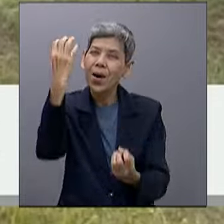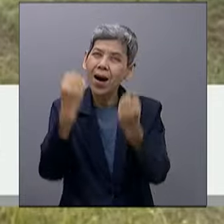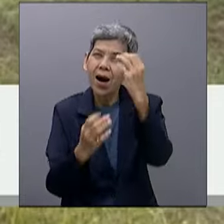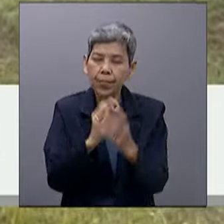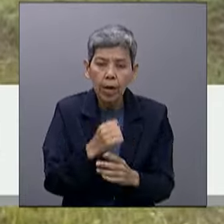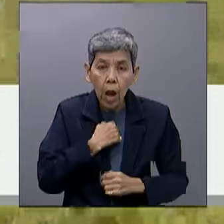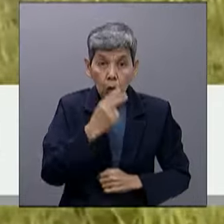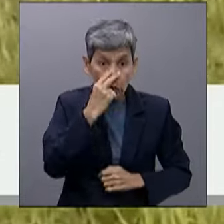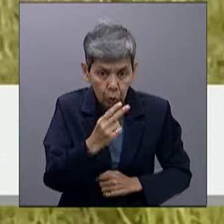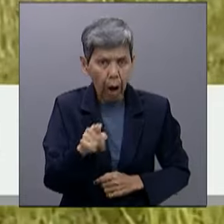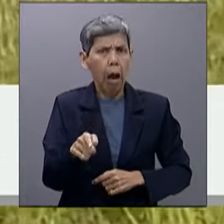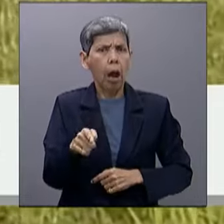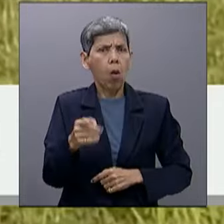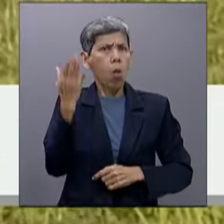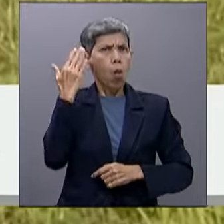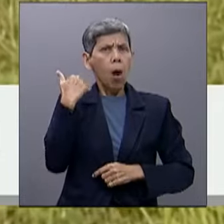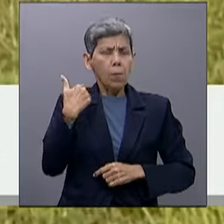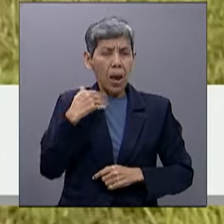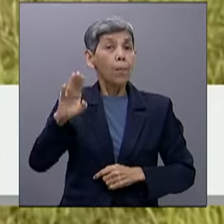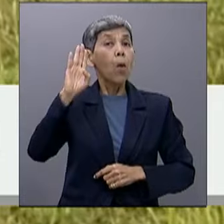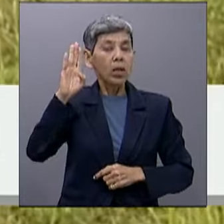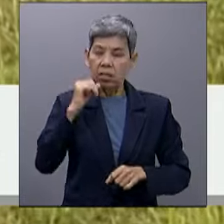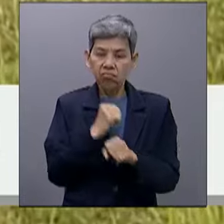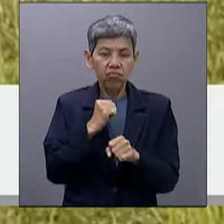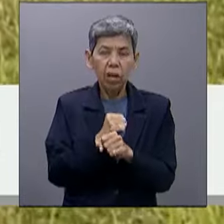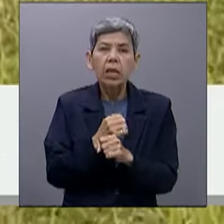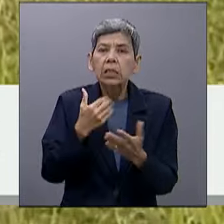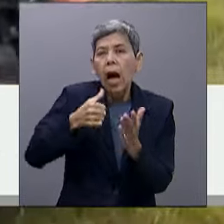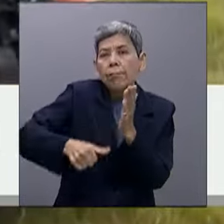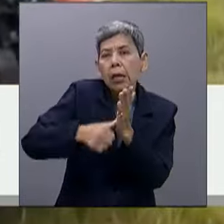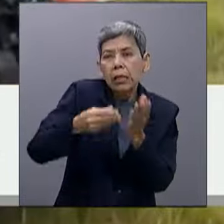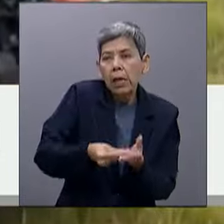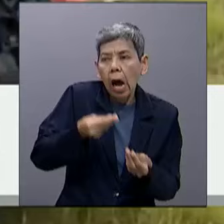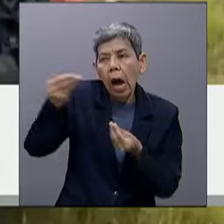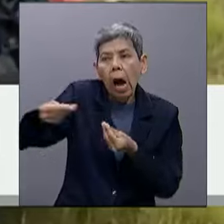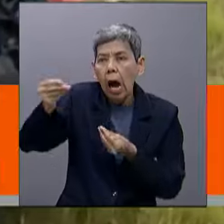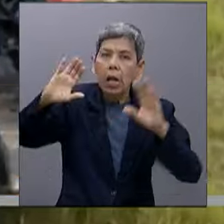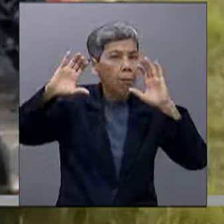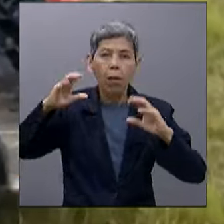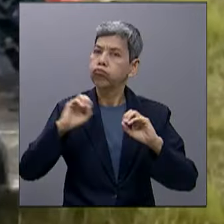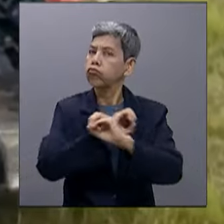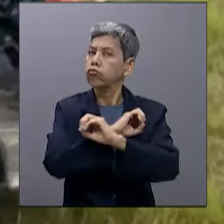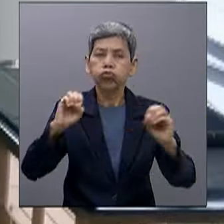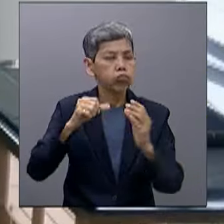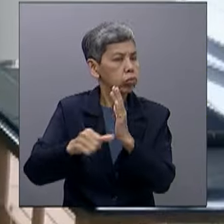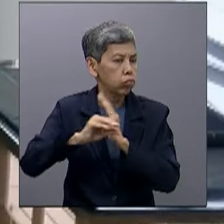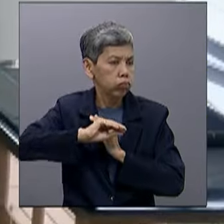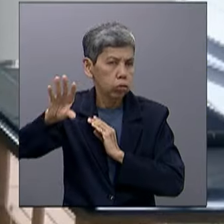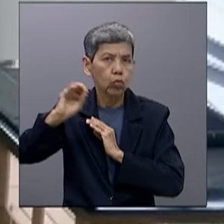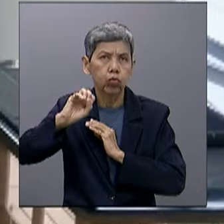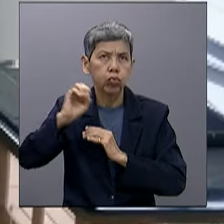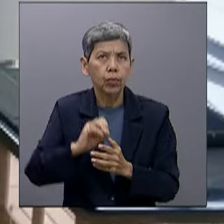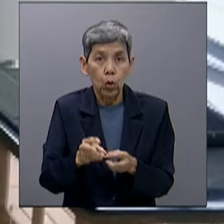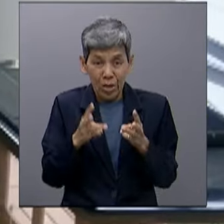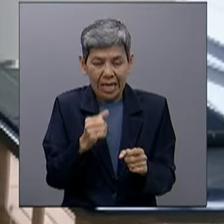จากการตรวจสอบไปพบว่าที่ผ่านมาบริษัทไม่เคยชำระค่าภาคหลวงให้กับภาครัฐอยู่กระบวน